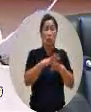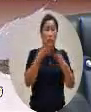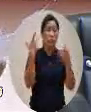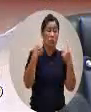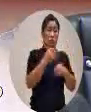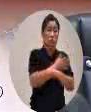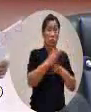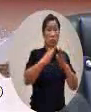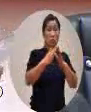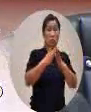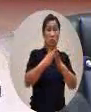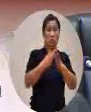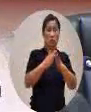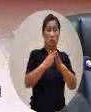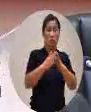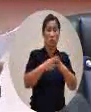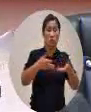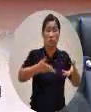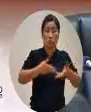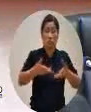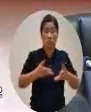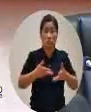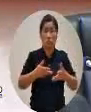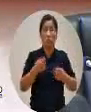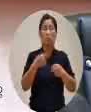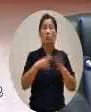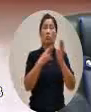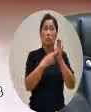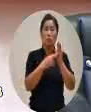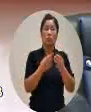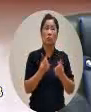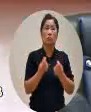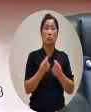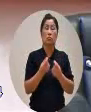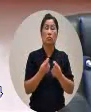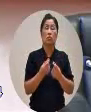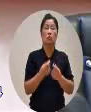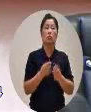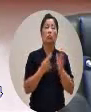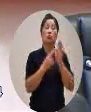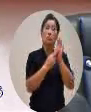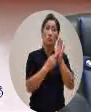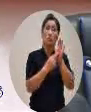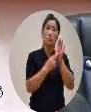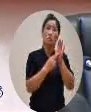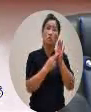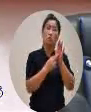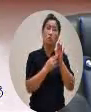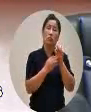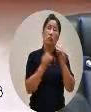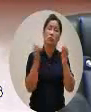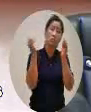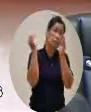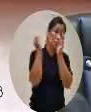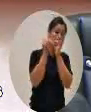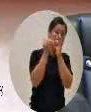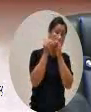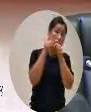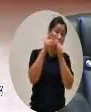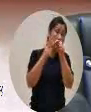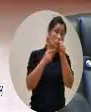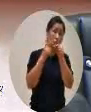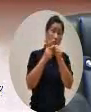關市合併起來的一些事情我是極一個力希望說這樣已經將近要看一年